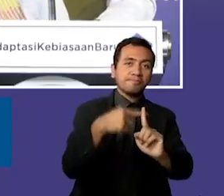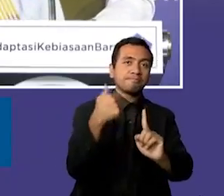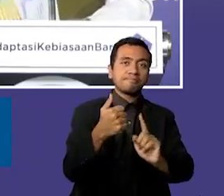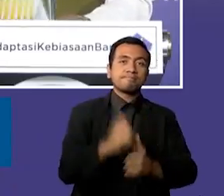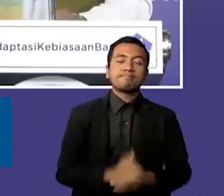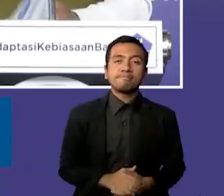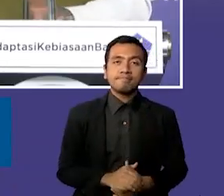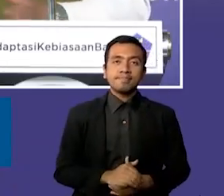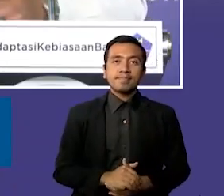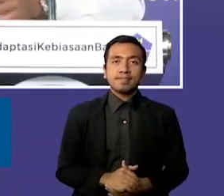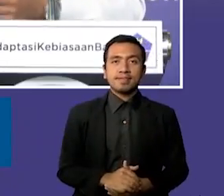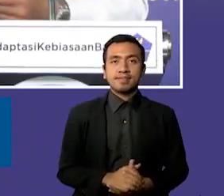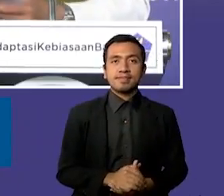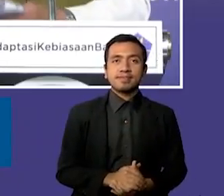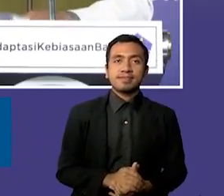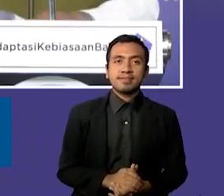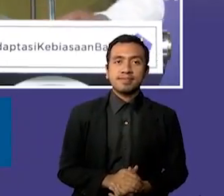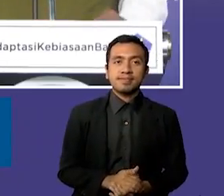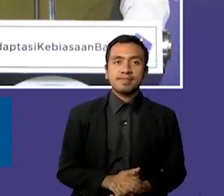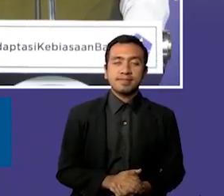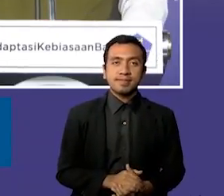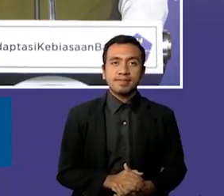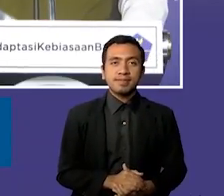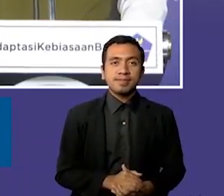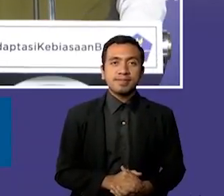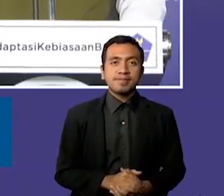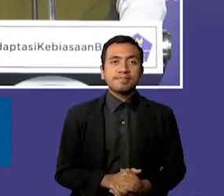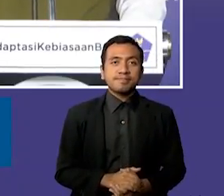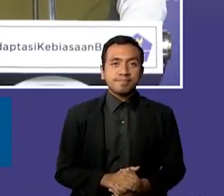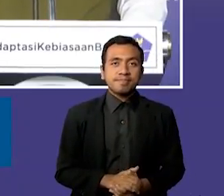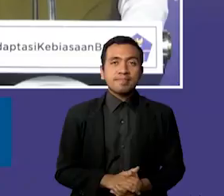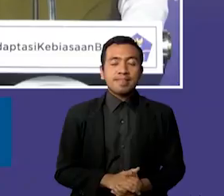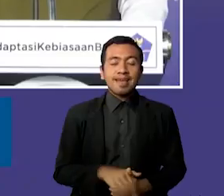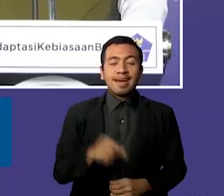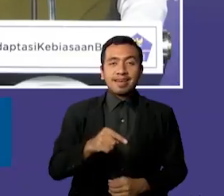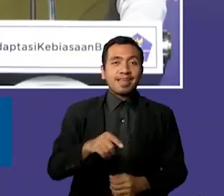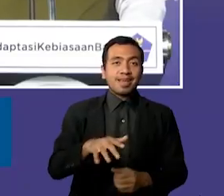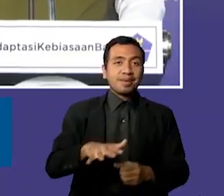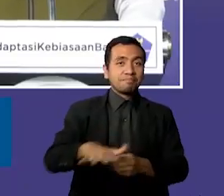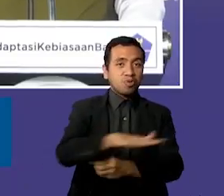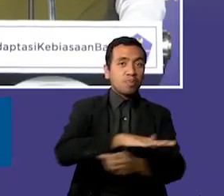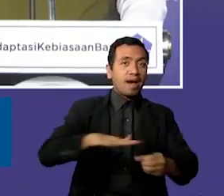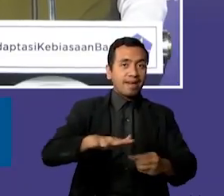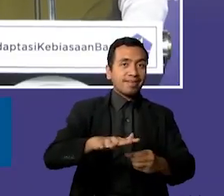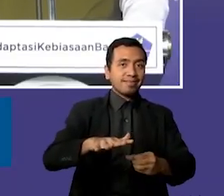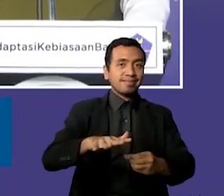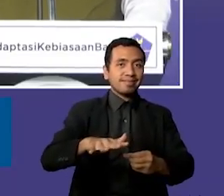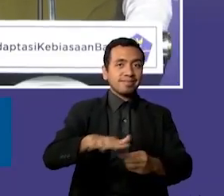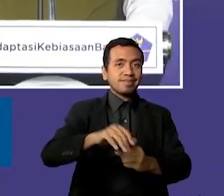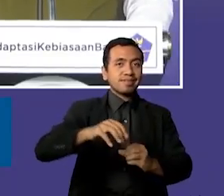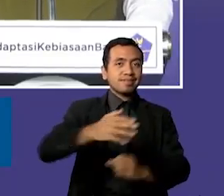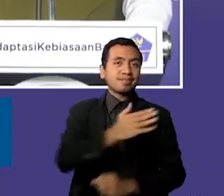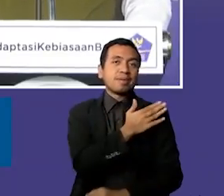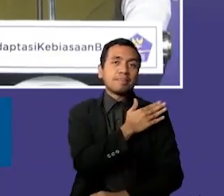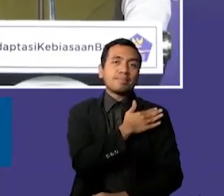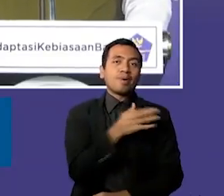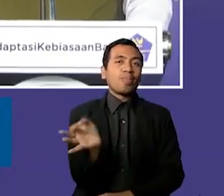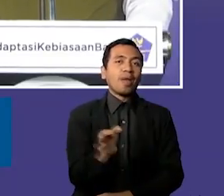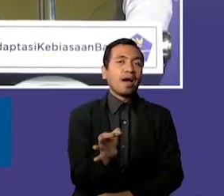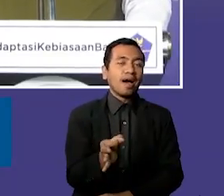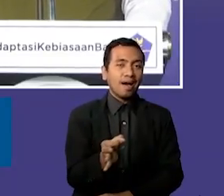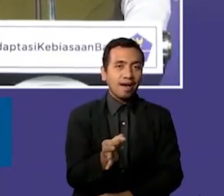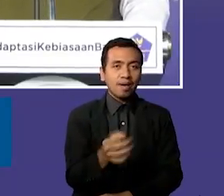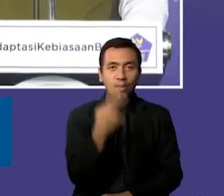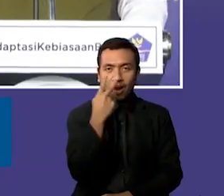ingin menyampaikan tentang perubahan zonasi risiko COVID-19 per kabupaten kota. Di sini terlihat